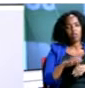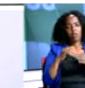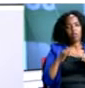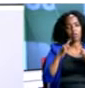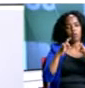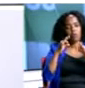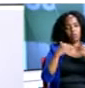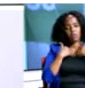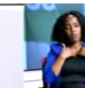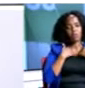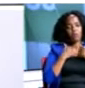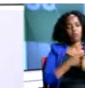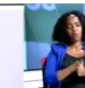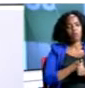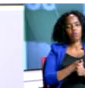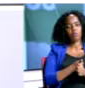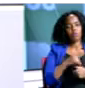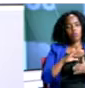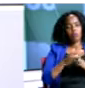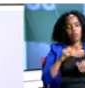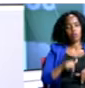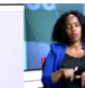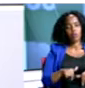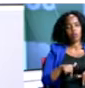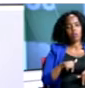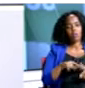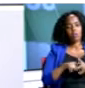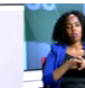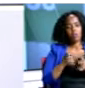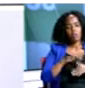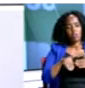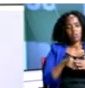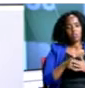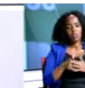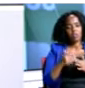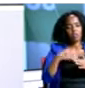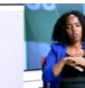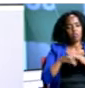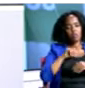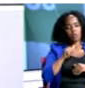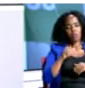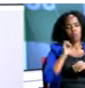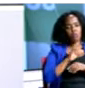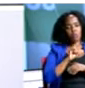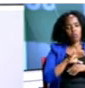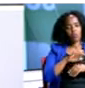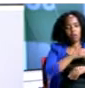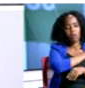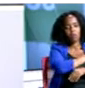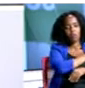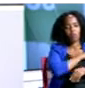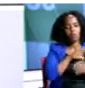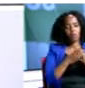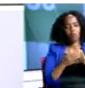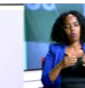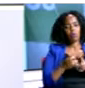senekofa hordefu dendaw kabele haruma ke ወንንታኔ ከሳ ከገለ ጎርሱ ደንደኝ ሐኪሞተ ከኛ ፍዘጋ